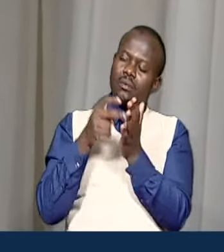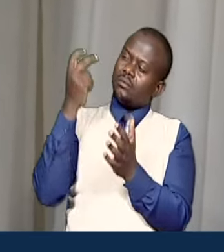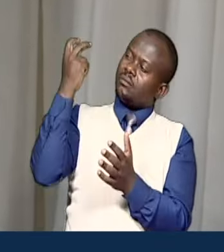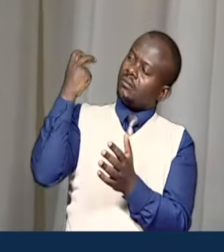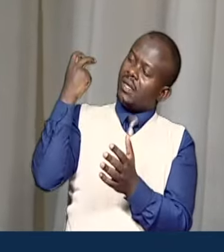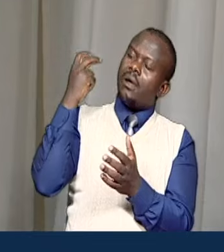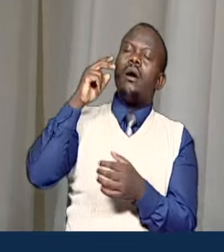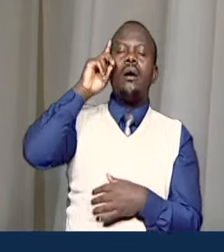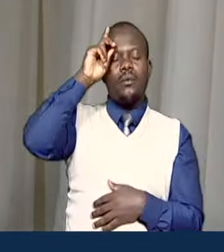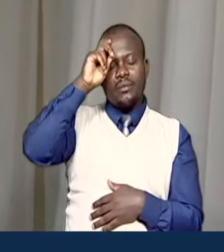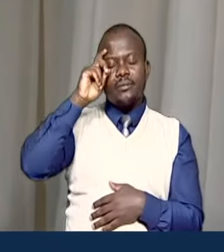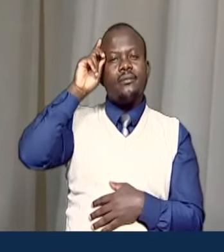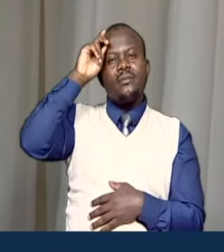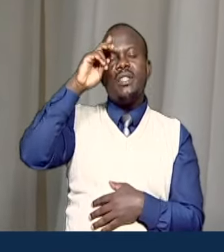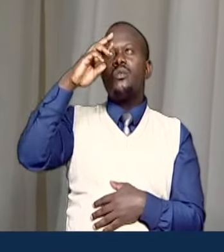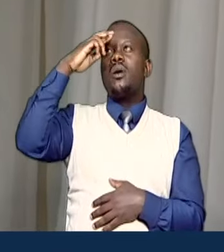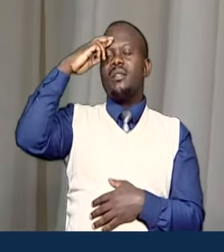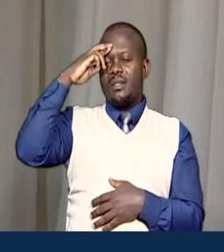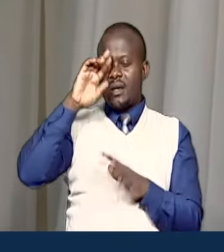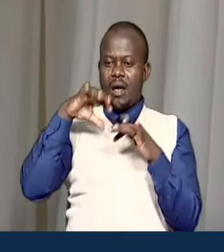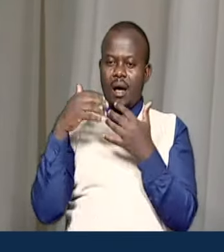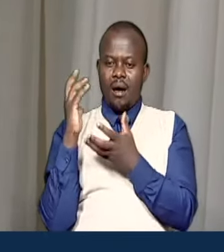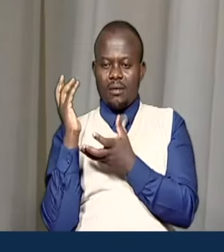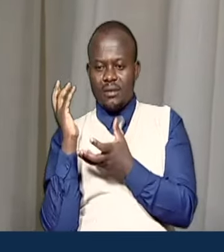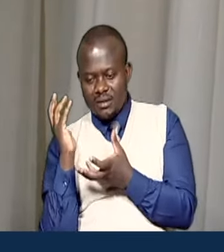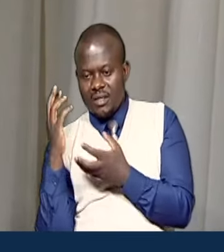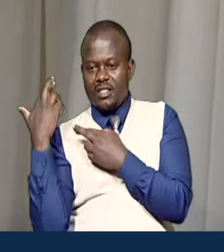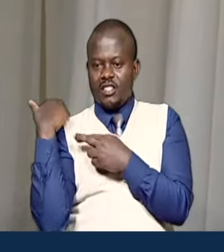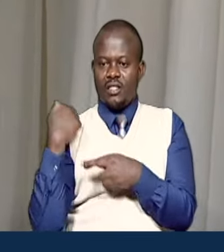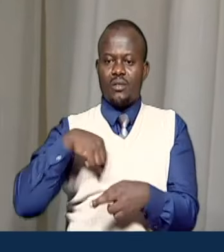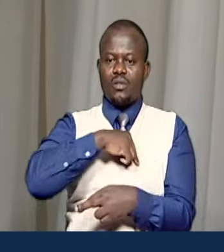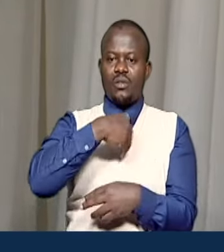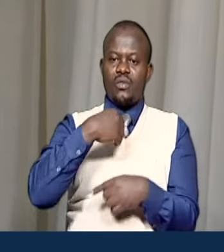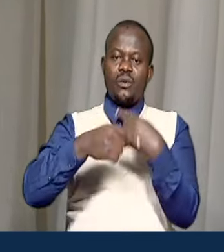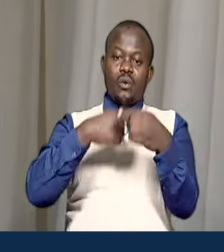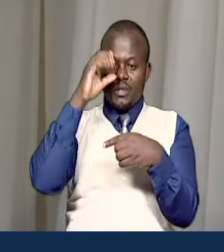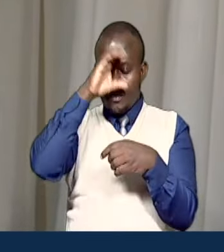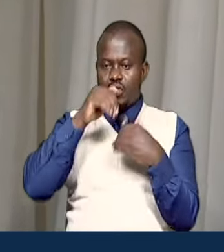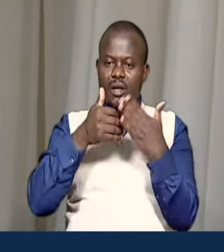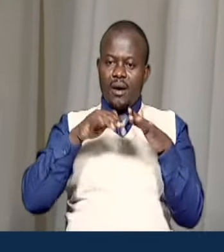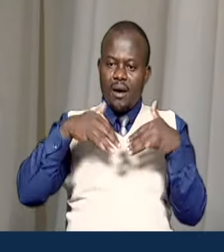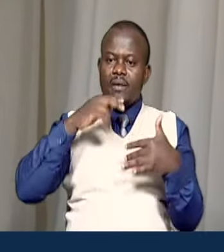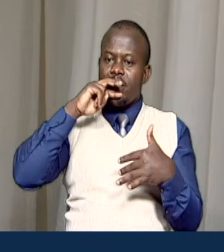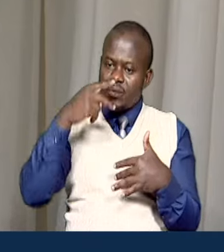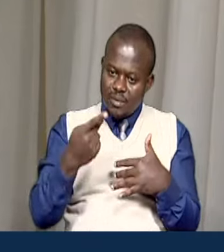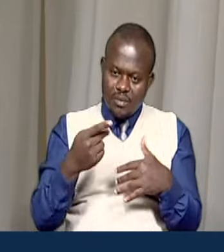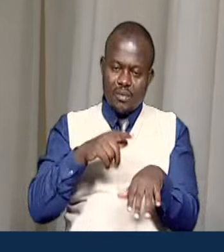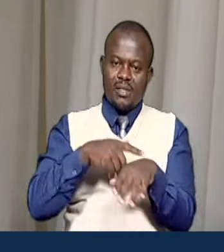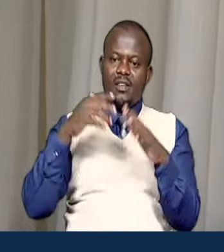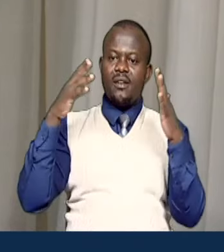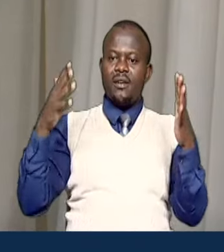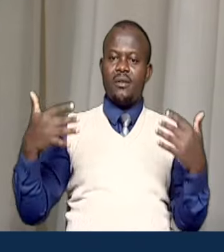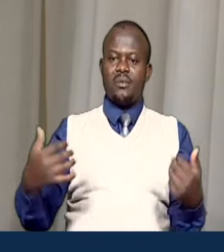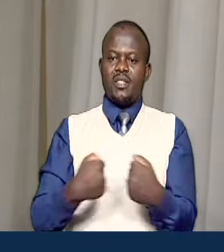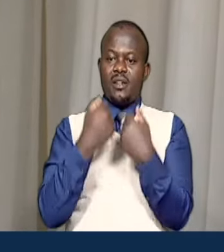amaso inyuma tukazirikana uburemere n'inshingano dufite zo gukomeza gushaka ibisubizo birambye